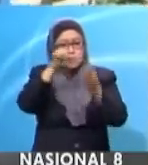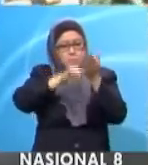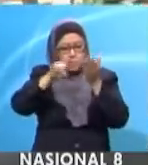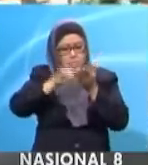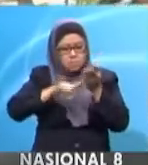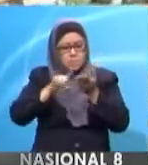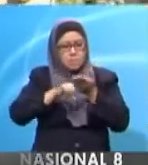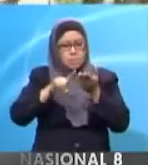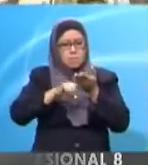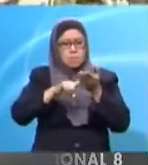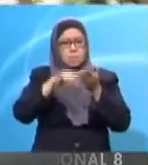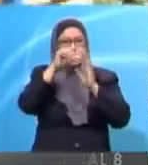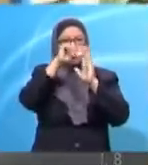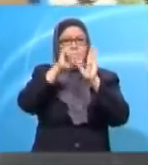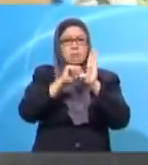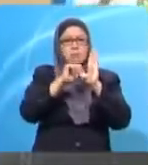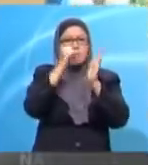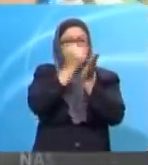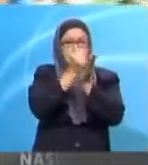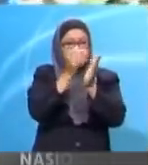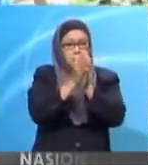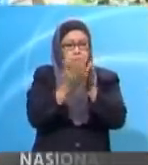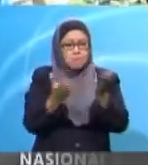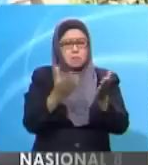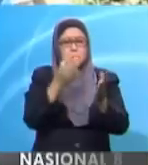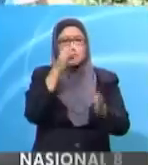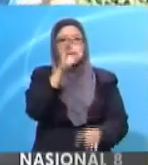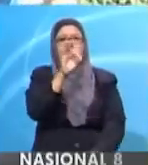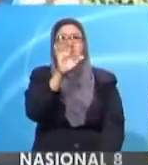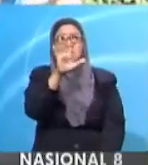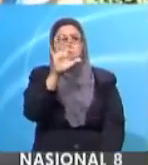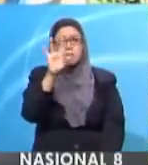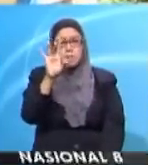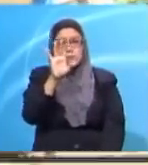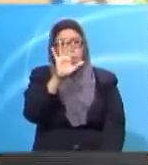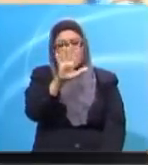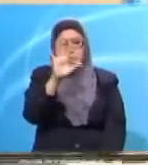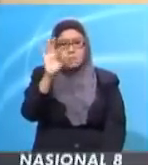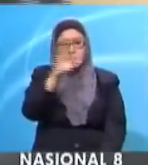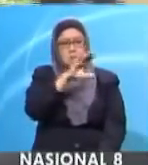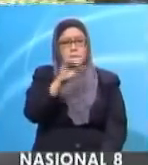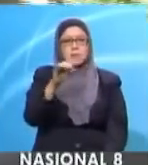seksyen 151 akta imigresen 1959 dan